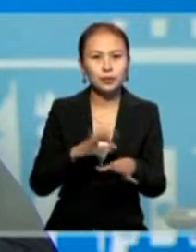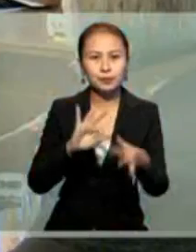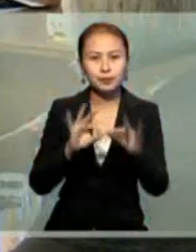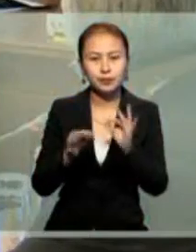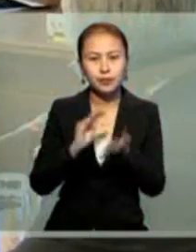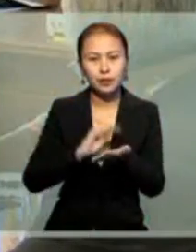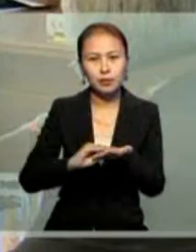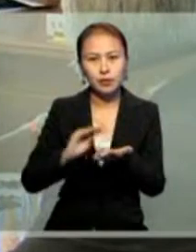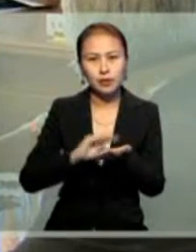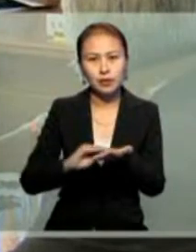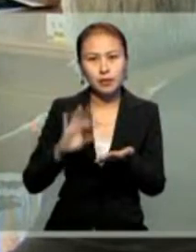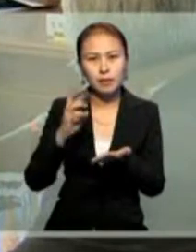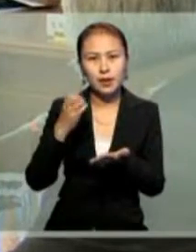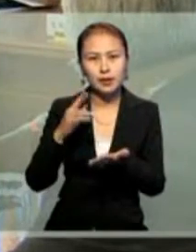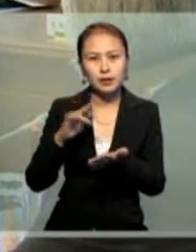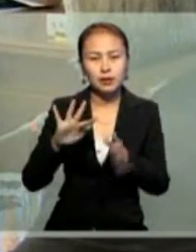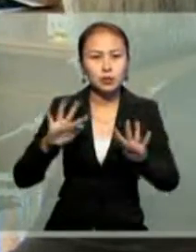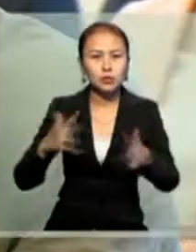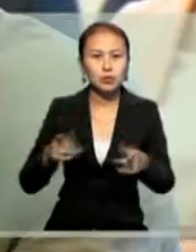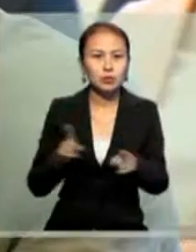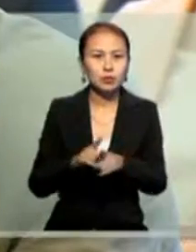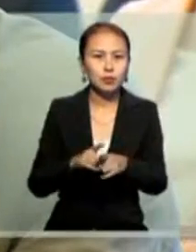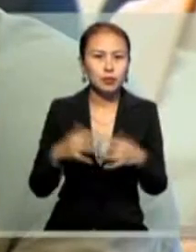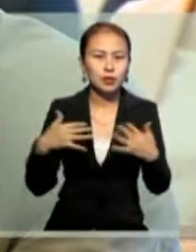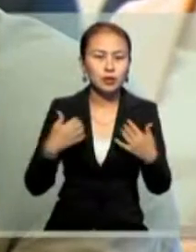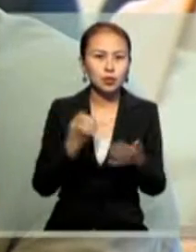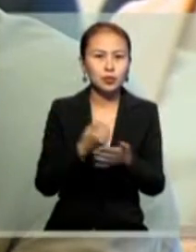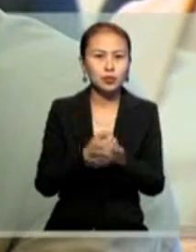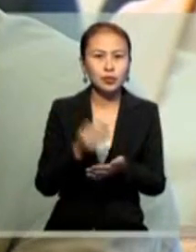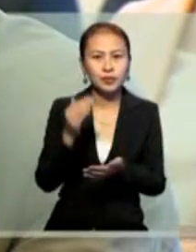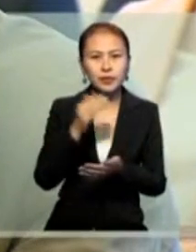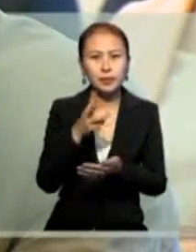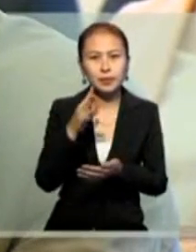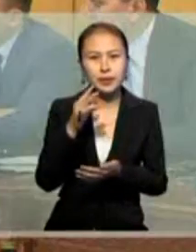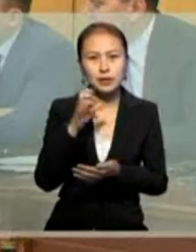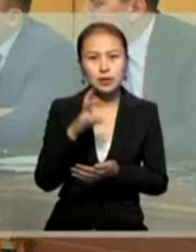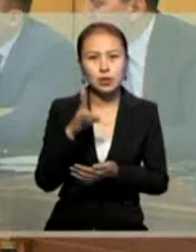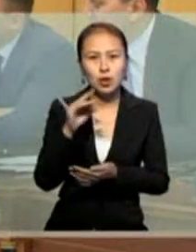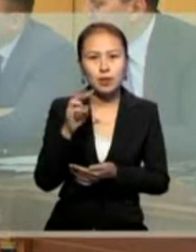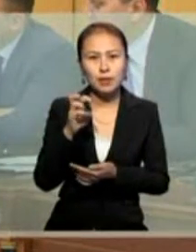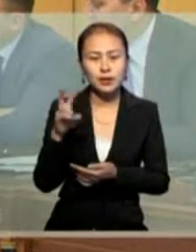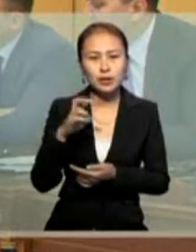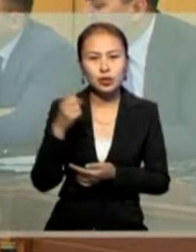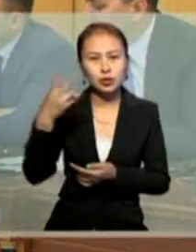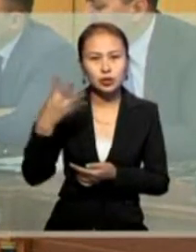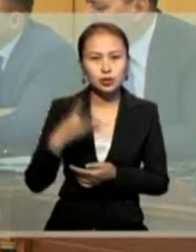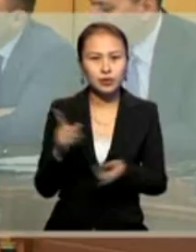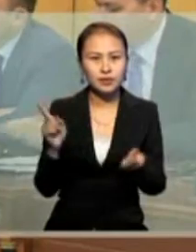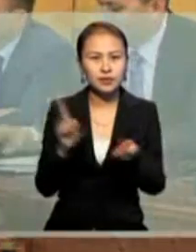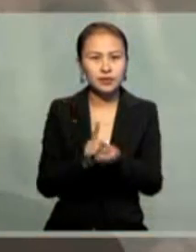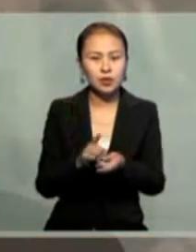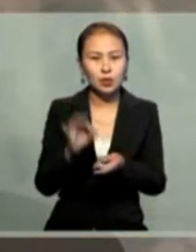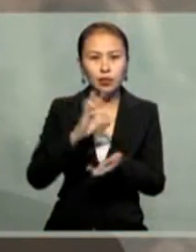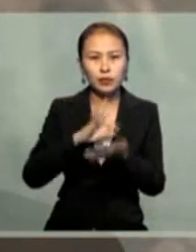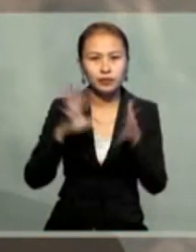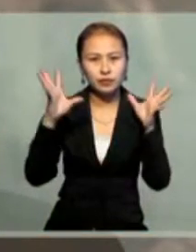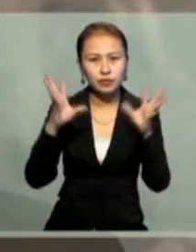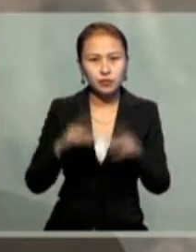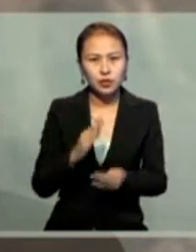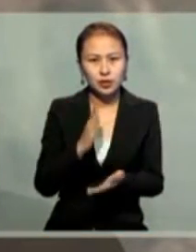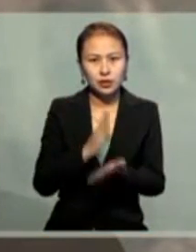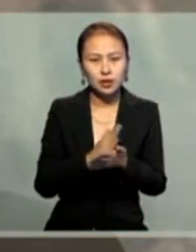әңгімелейді. Кітапта майданда болған толқулардан бастап ақпан айында Минскіде өткен Нарман төрттігінің басқосуына дейінгі оқиғалар